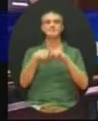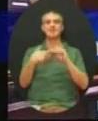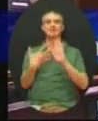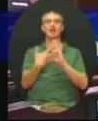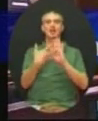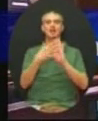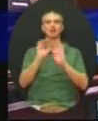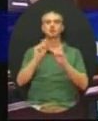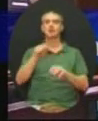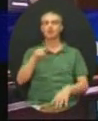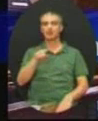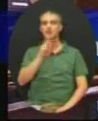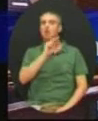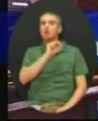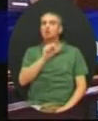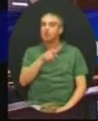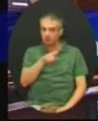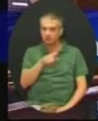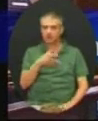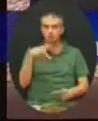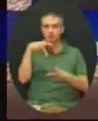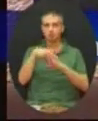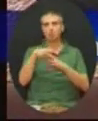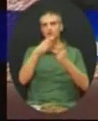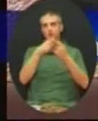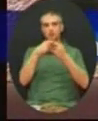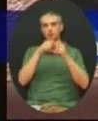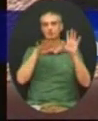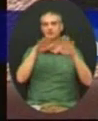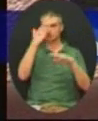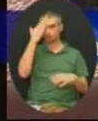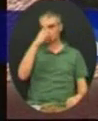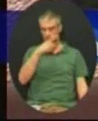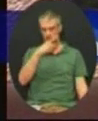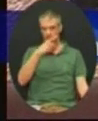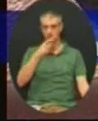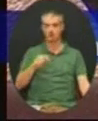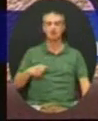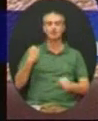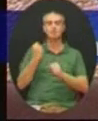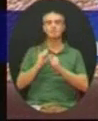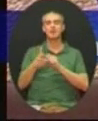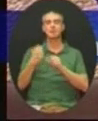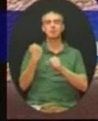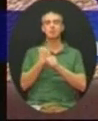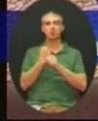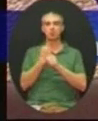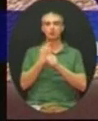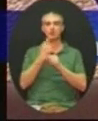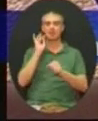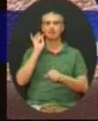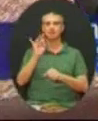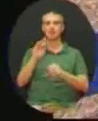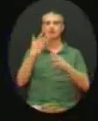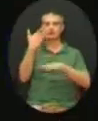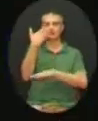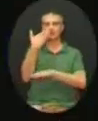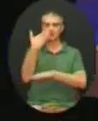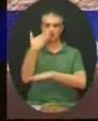חקירה פרלמנטרית בנושא מעורבות גופים וממשלות זרות במימון פעולות המופנות כנגד